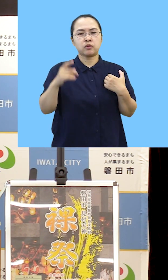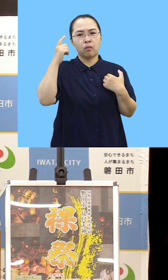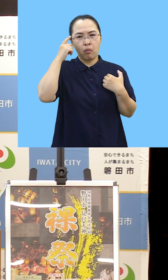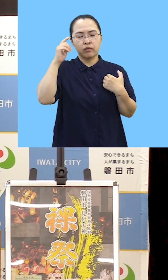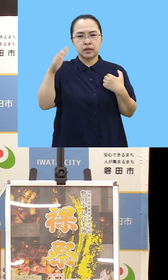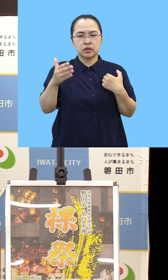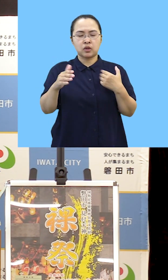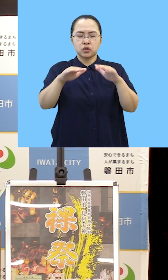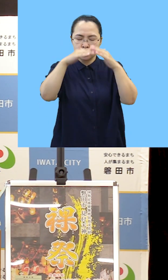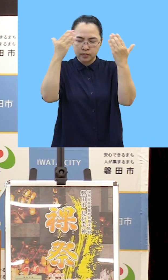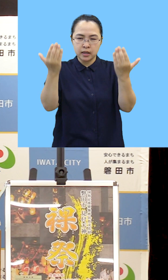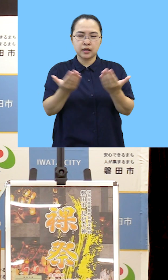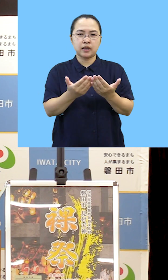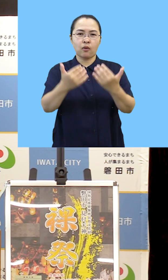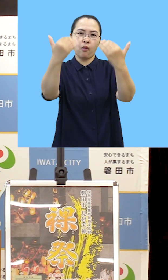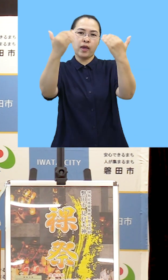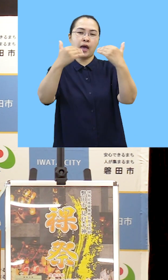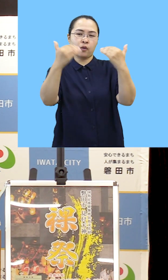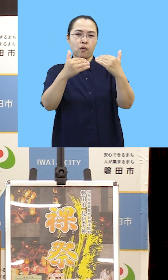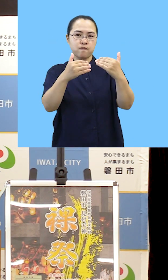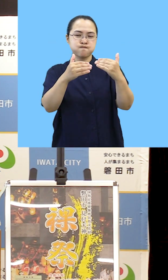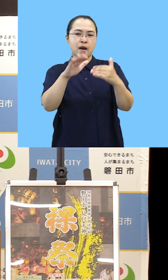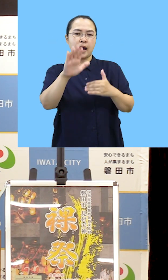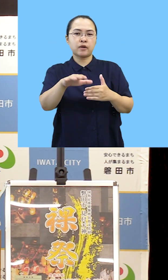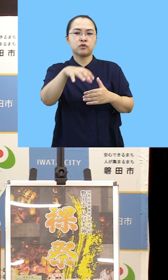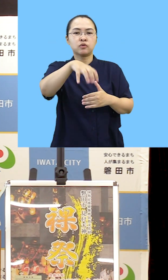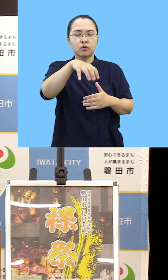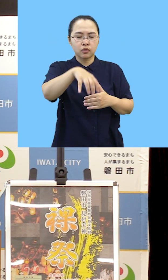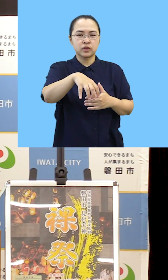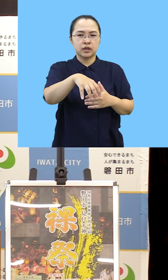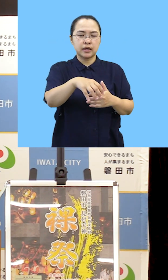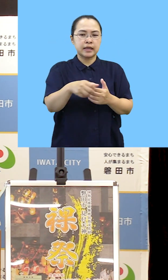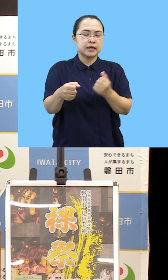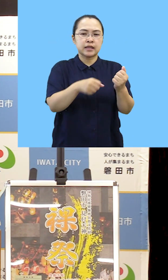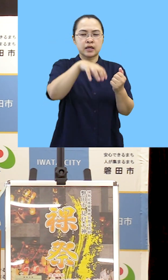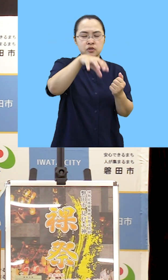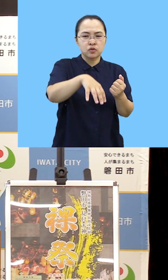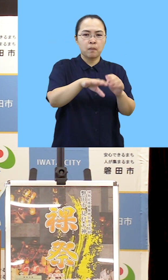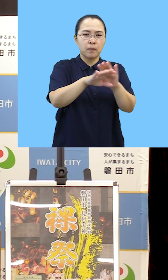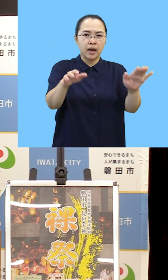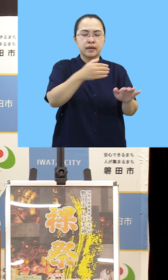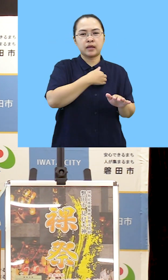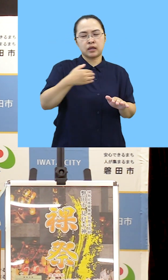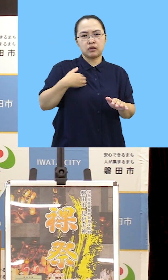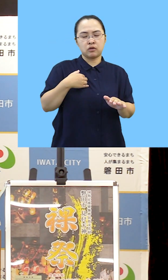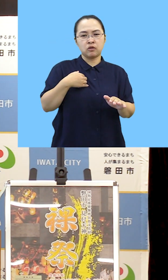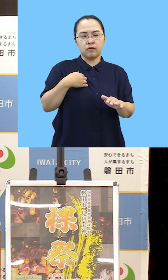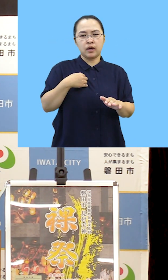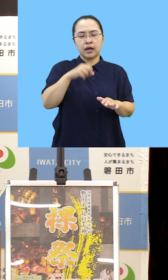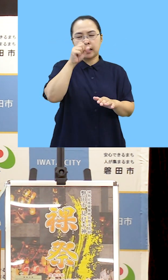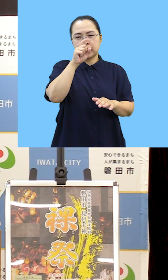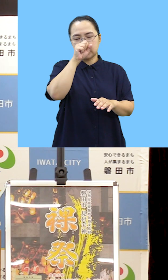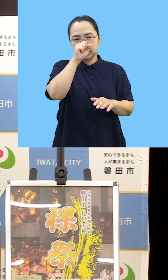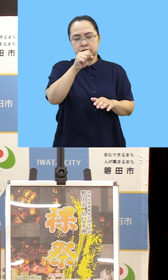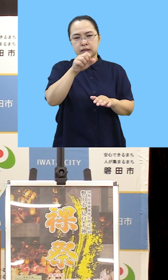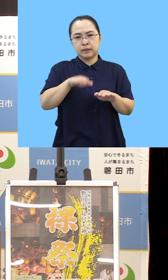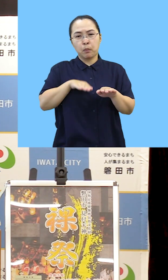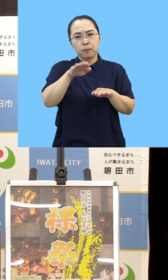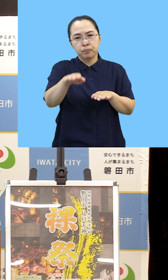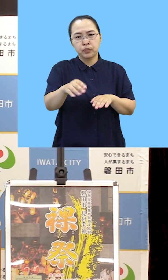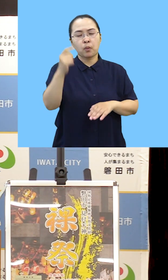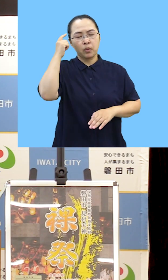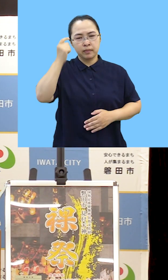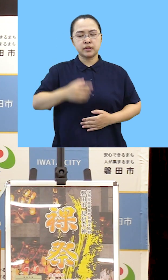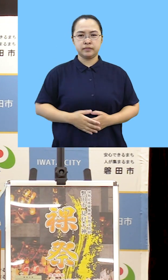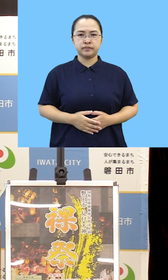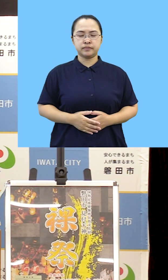全てエアコン設置してあるところに避難場所を開設できたというのは一歩前進かなというふうに思っているところであります。それから